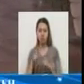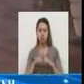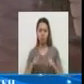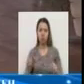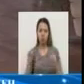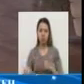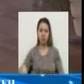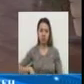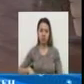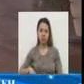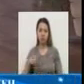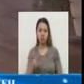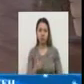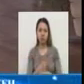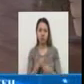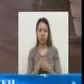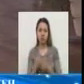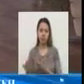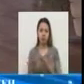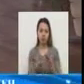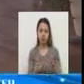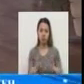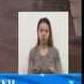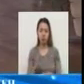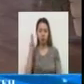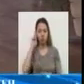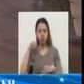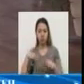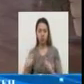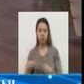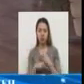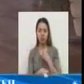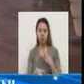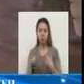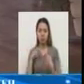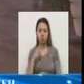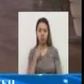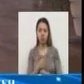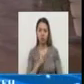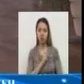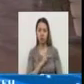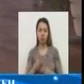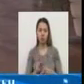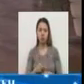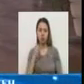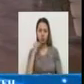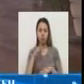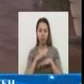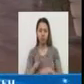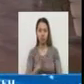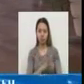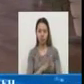колледж директорлары мен олардың орынбасарларын шақырып отырмыз. Білім беру саласында жемқорлықтың алдын алу бағытындағы жұмыстар өте жақсы жүргізіліп келеді